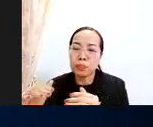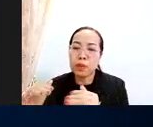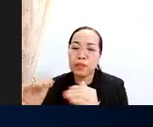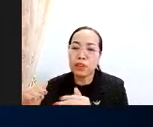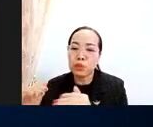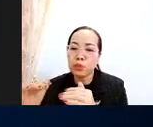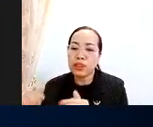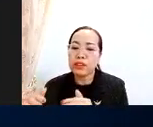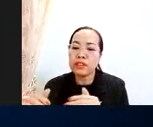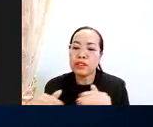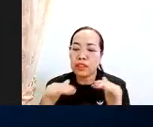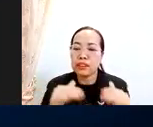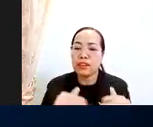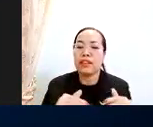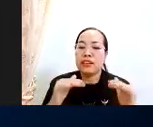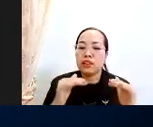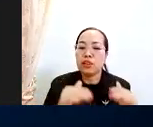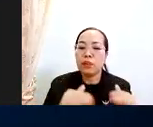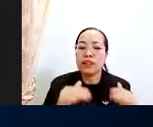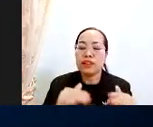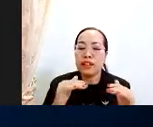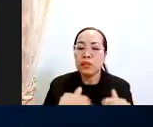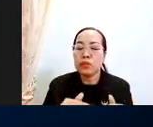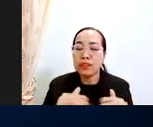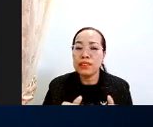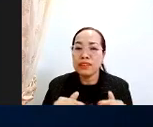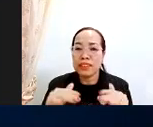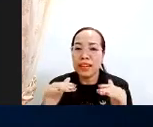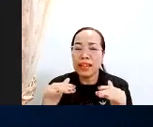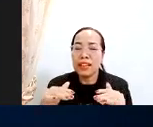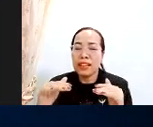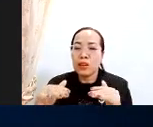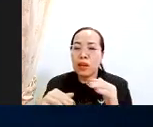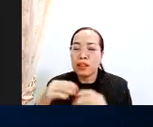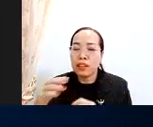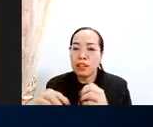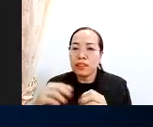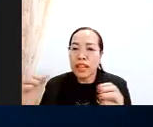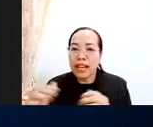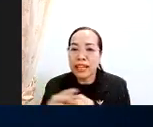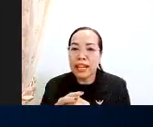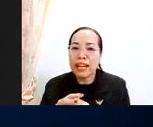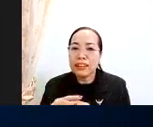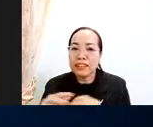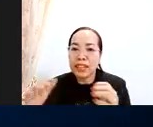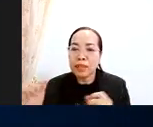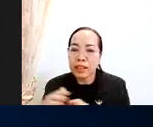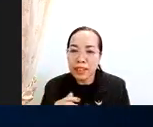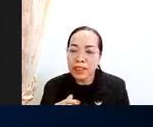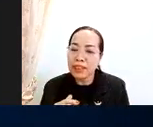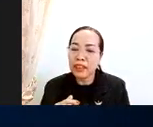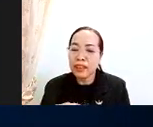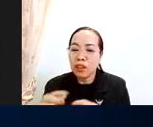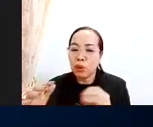hay kết pha bởi dân ruom mơ tiết cư dân trời tập thơ mách ở đại cu dân chà. Quạt hạ cá xa mà